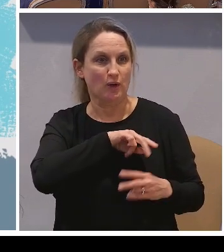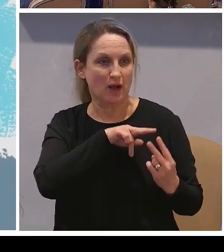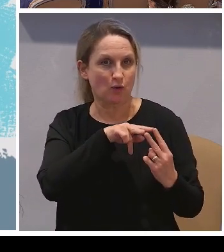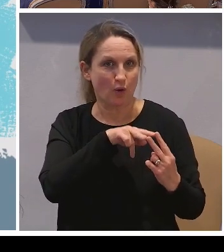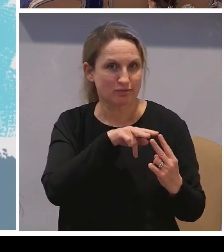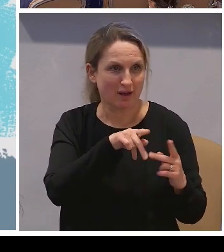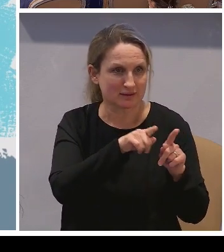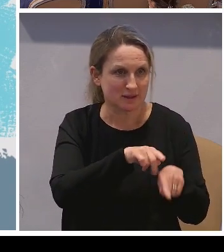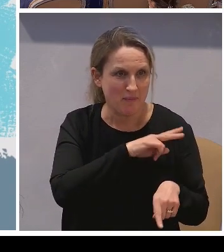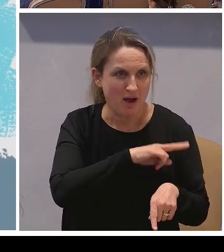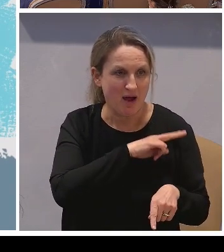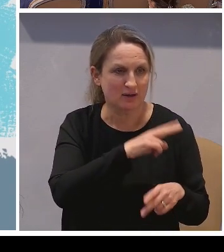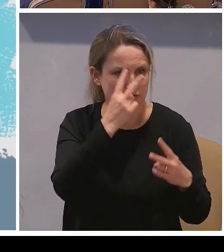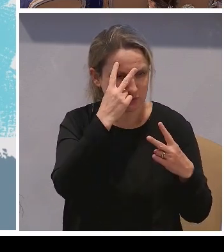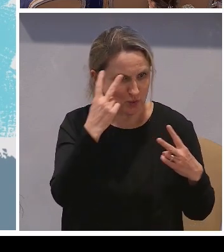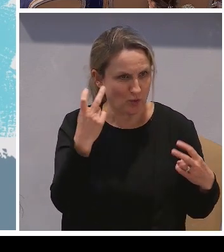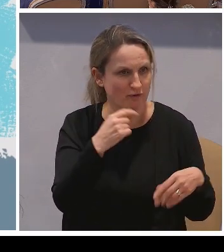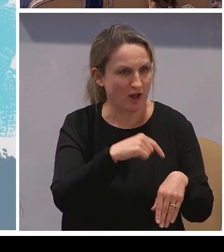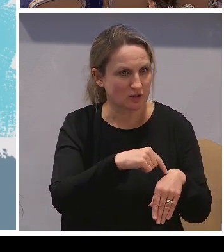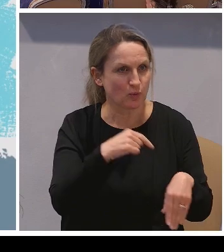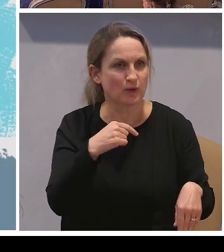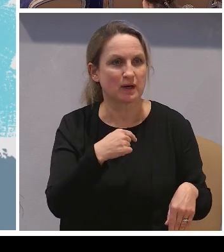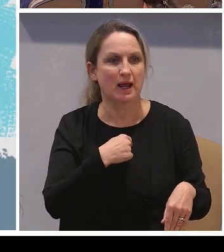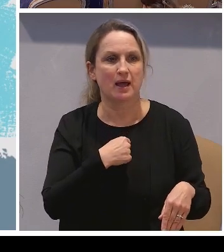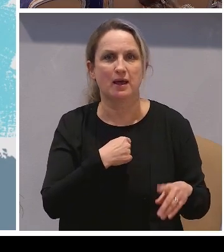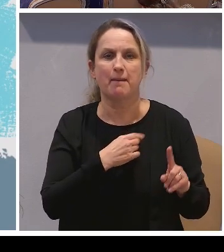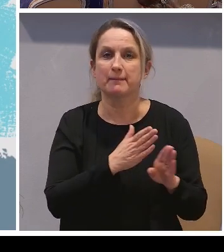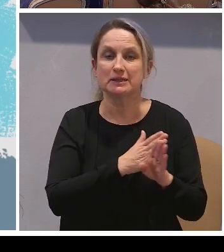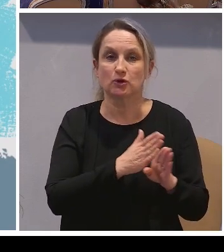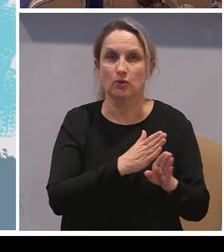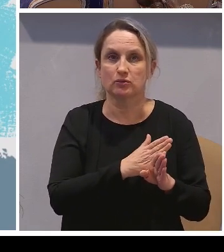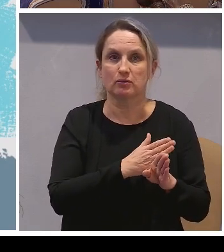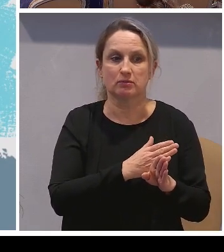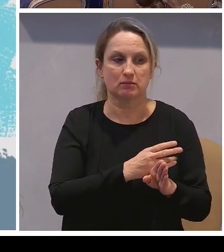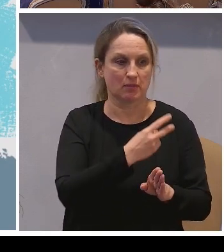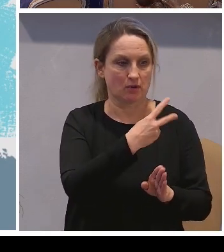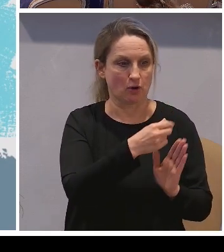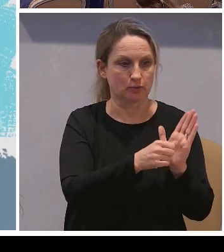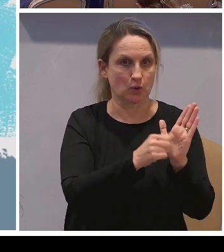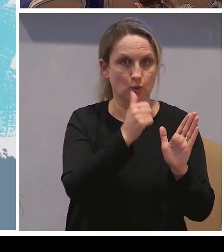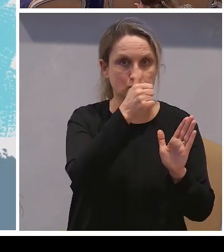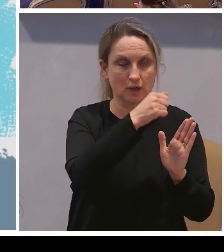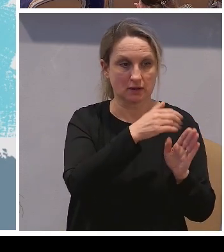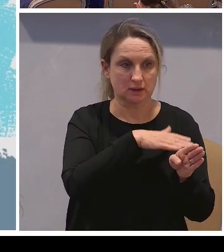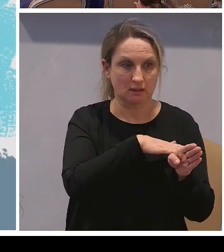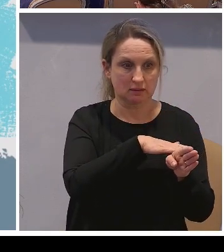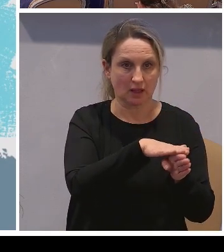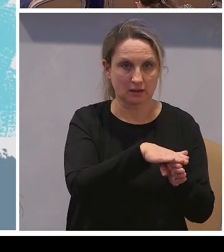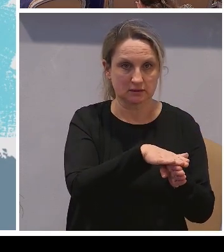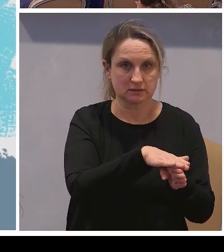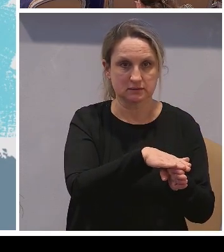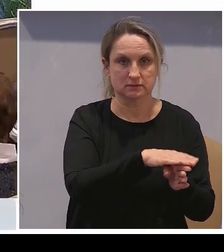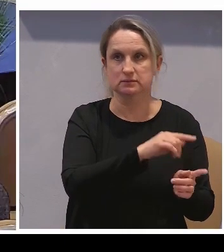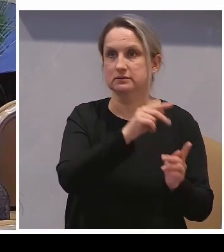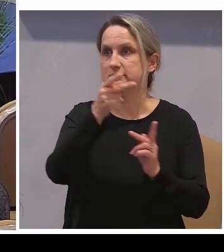absence of turvalisus, an adult see, neurologist mis siis juhtub, to kui work ta with saab them, nüüd 26 they stayed aastaseks ja with on their seal pediatric